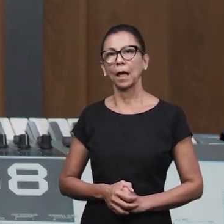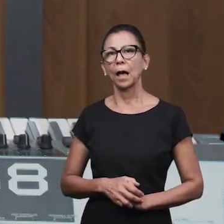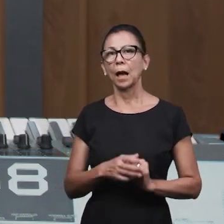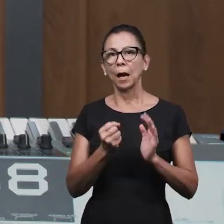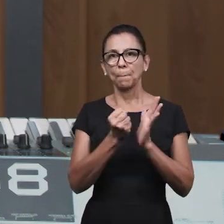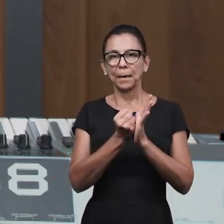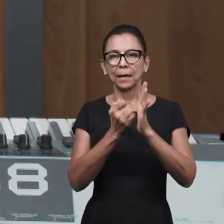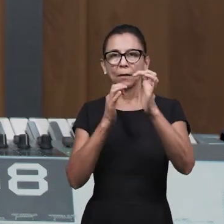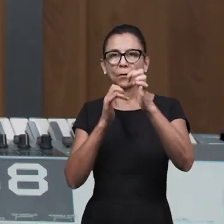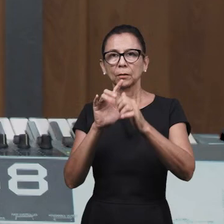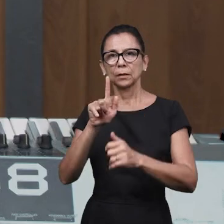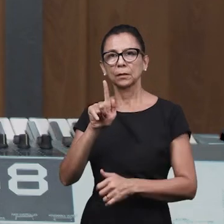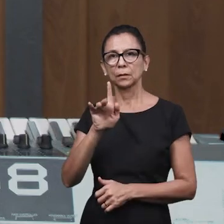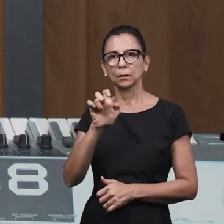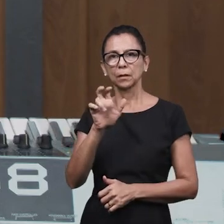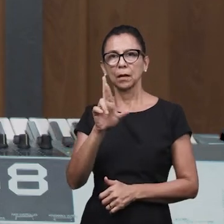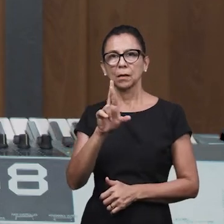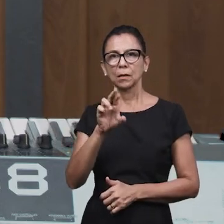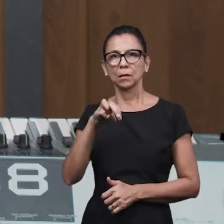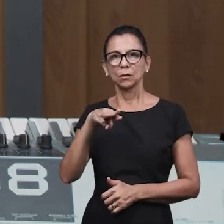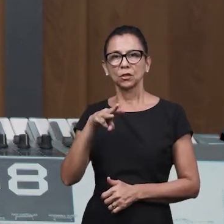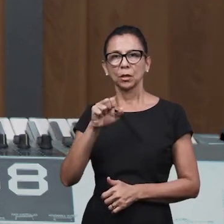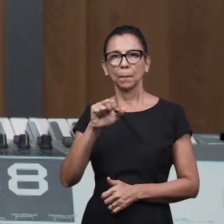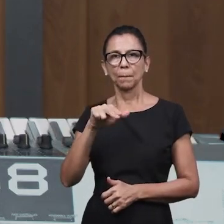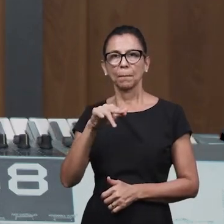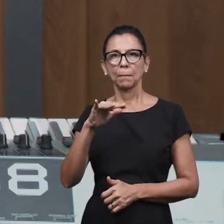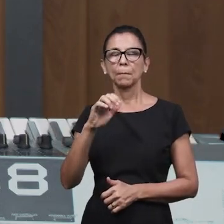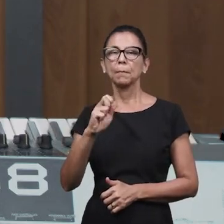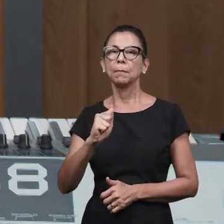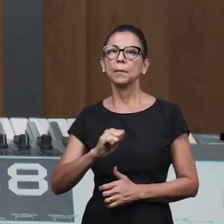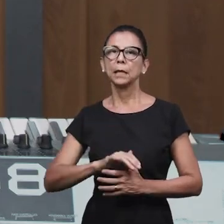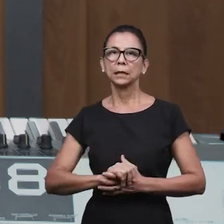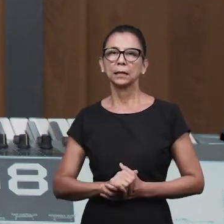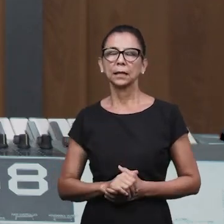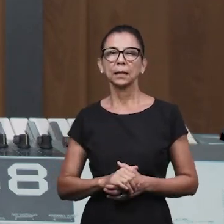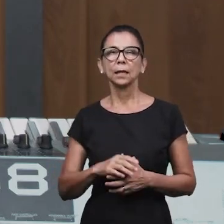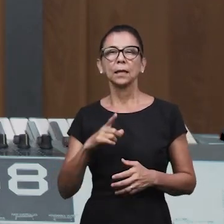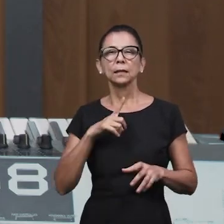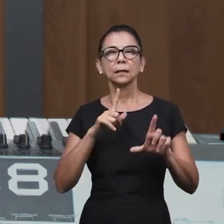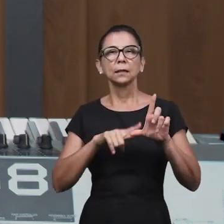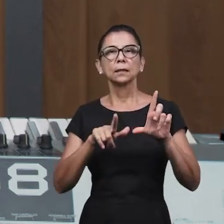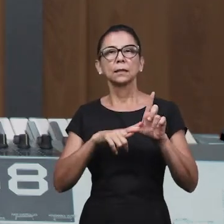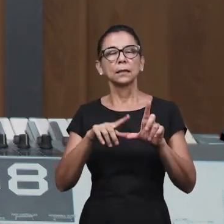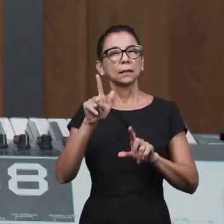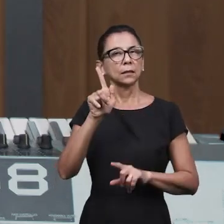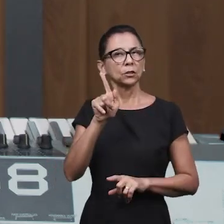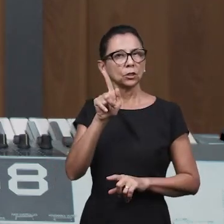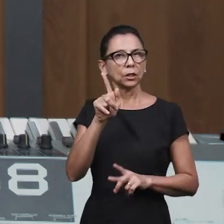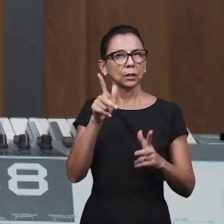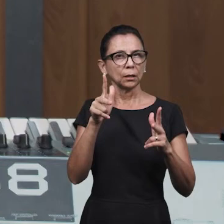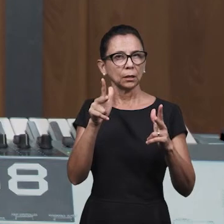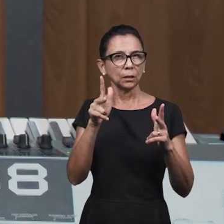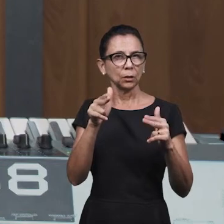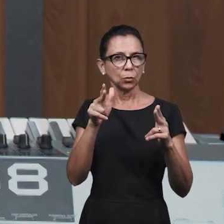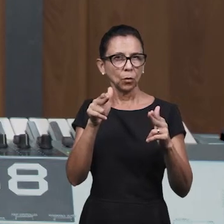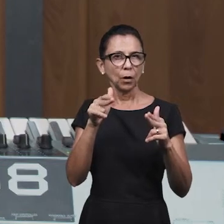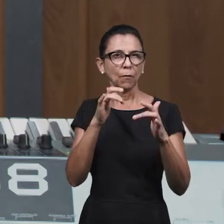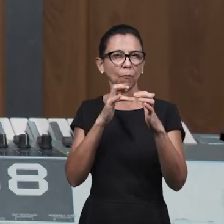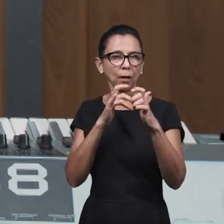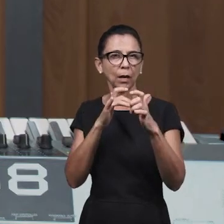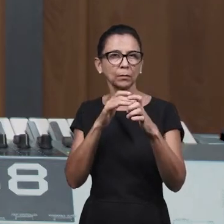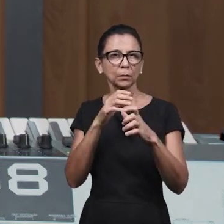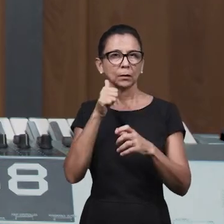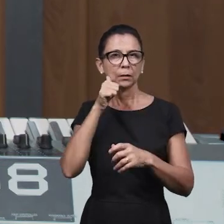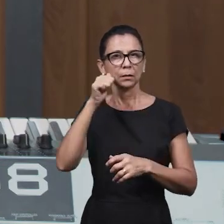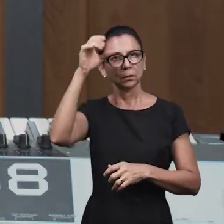flûte germanique. La flûte germanique a un petit G ici derrière. C'est la même flûte que la sœur Janaïne utilise avec